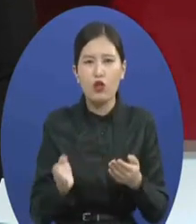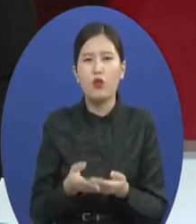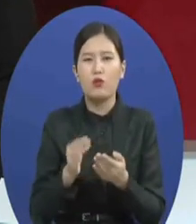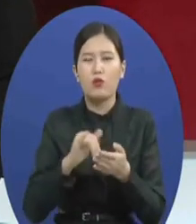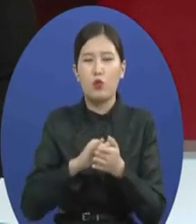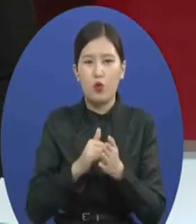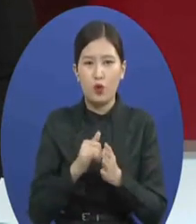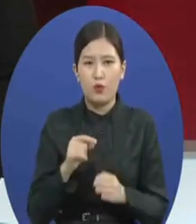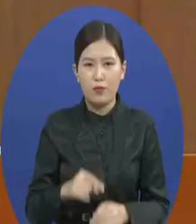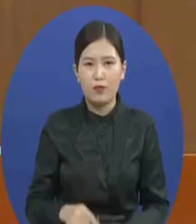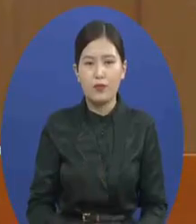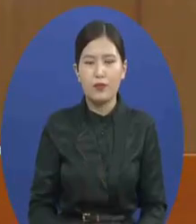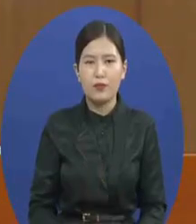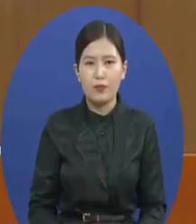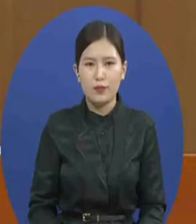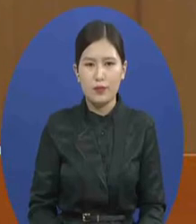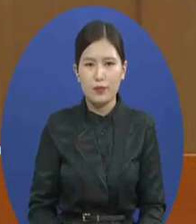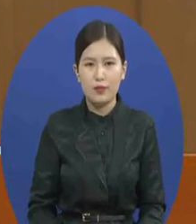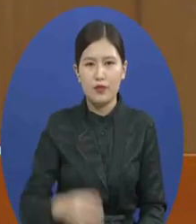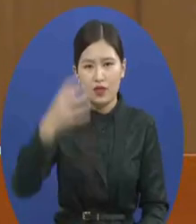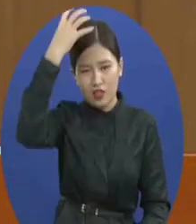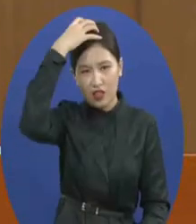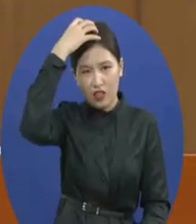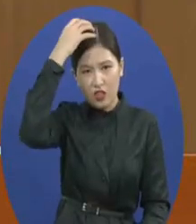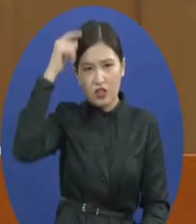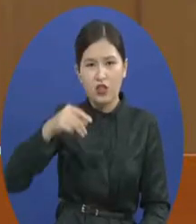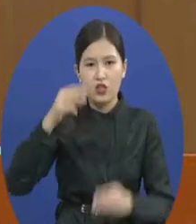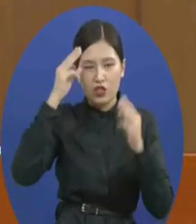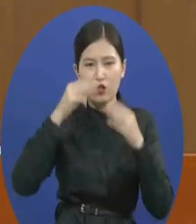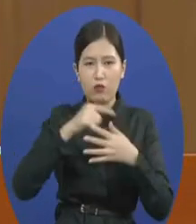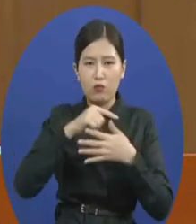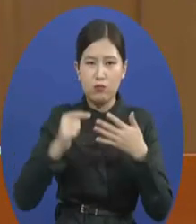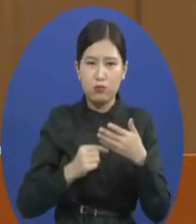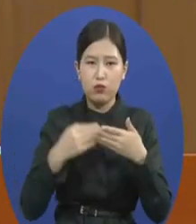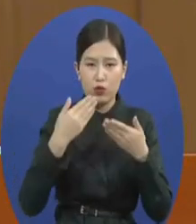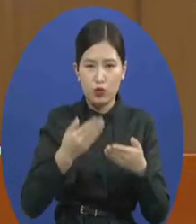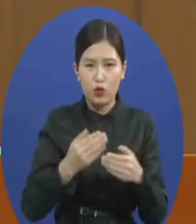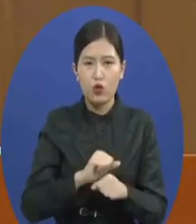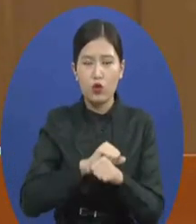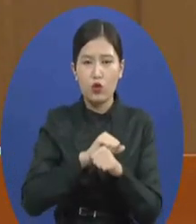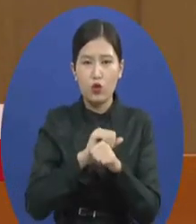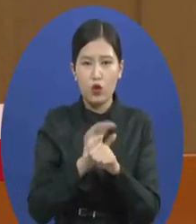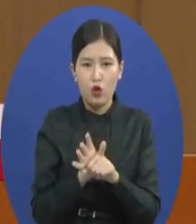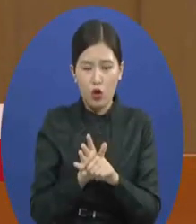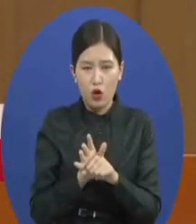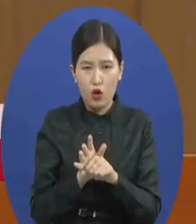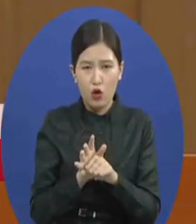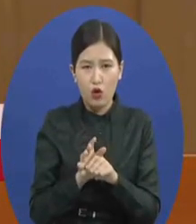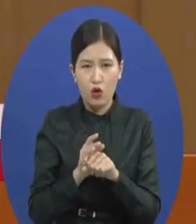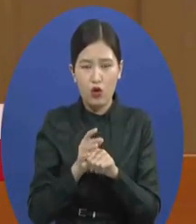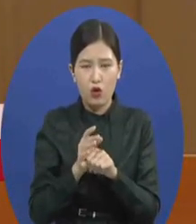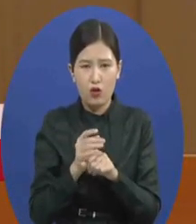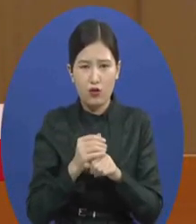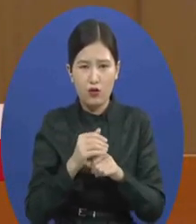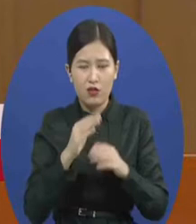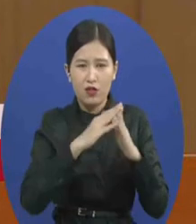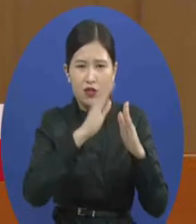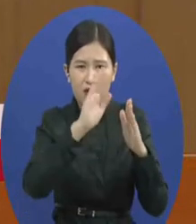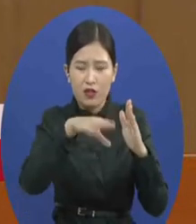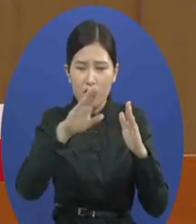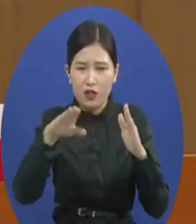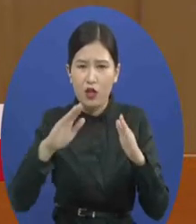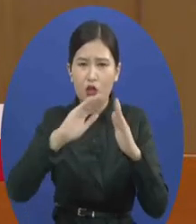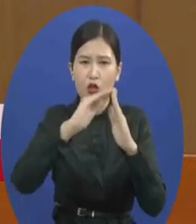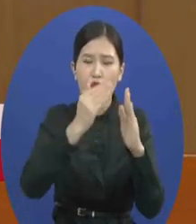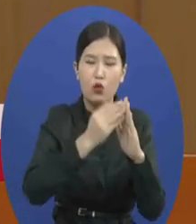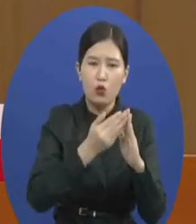олно. Засгийн газраас бас дараах шийдвэрүүдийг гаргаж байна. Коронавирус халдварт цар тахлын үед айл өрх зарим